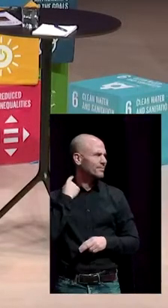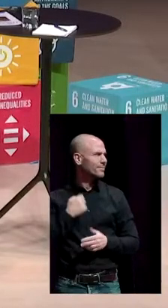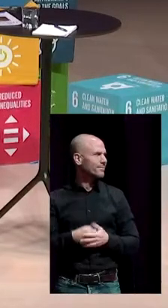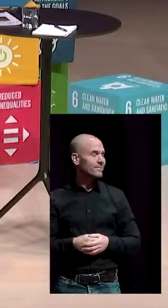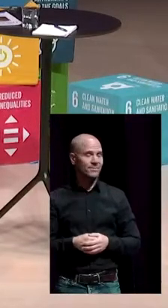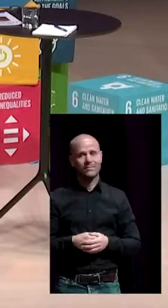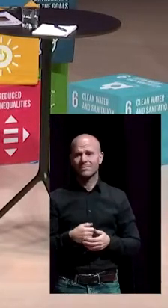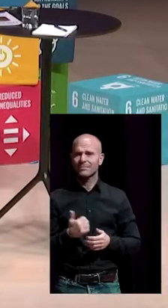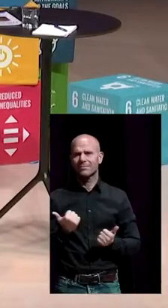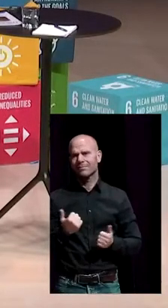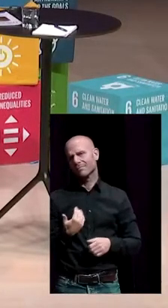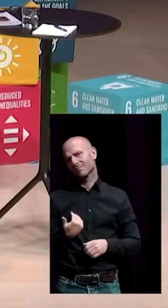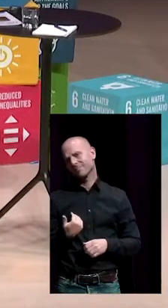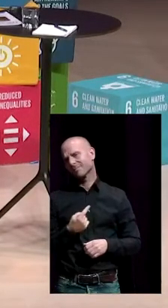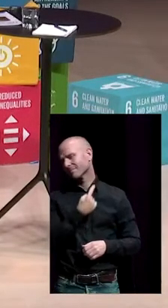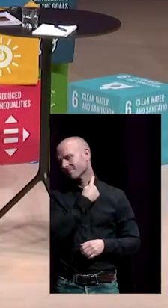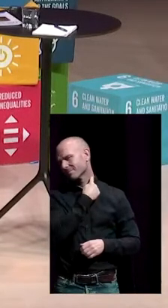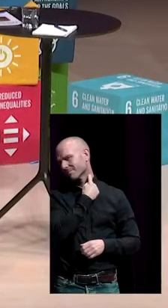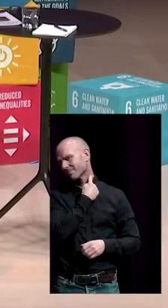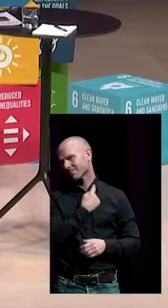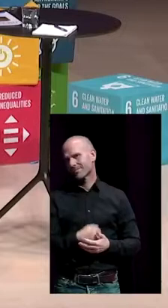Och åt andra hållet.